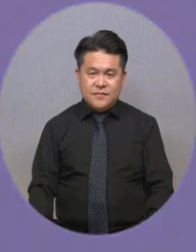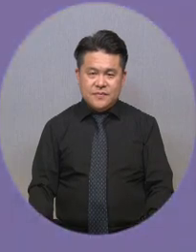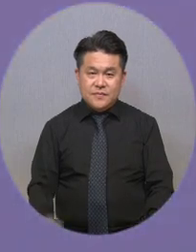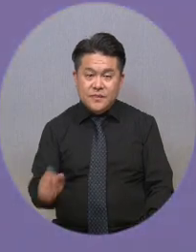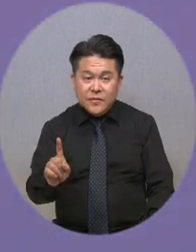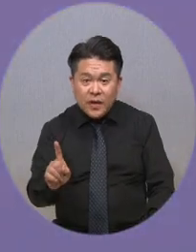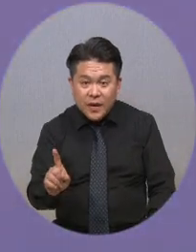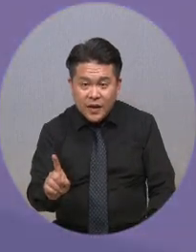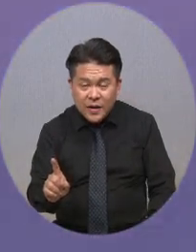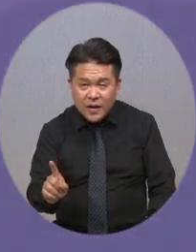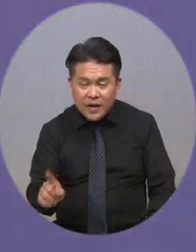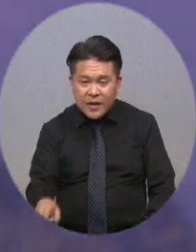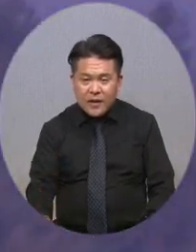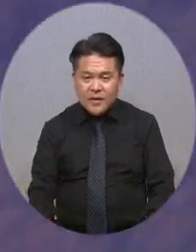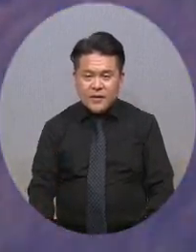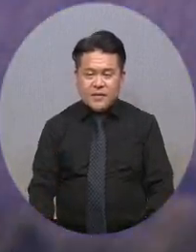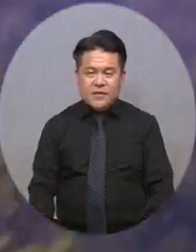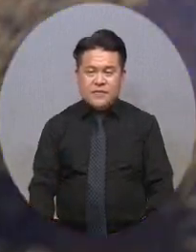사신님